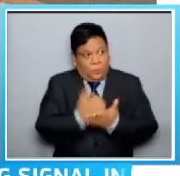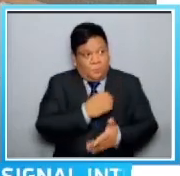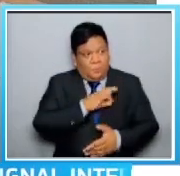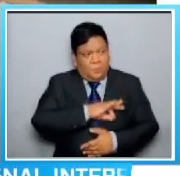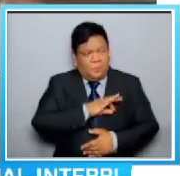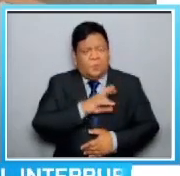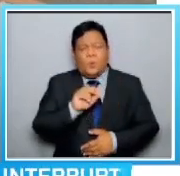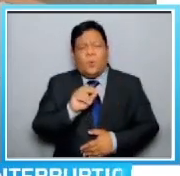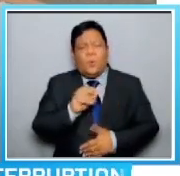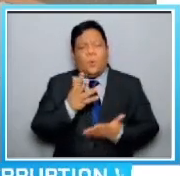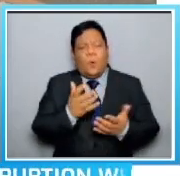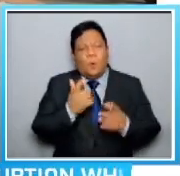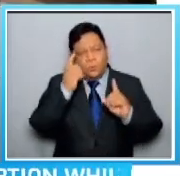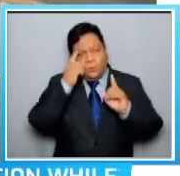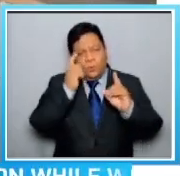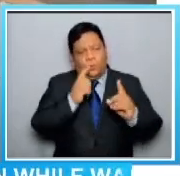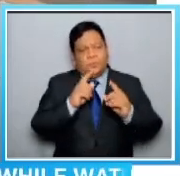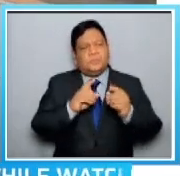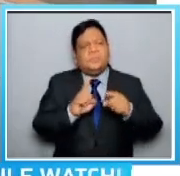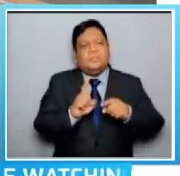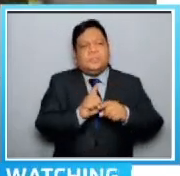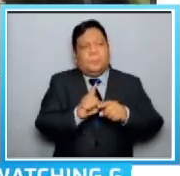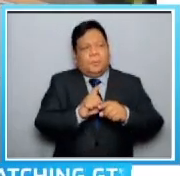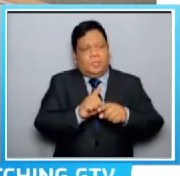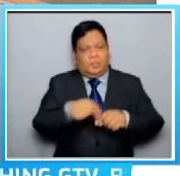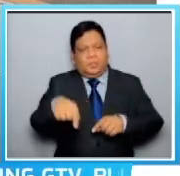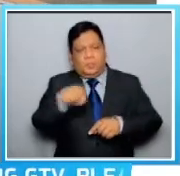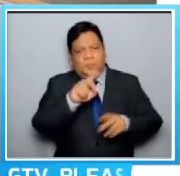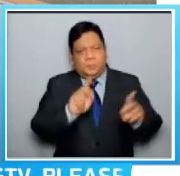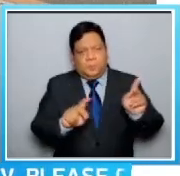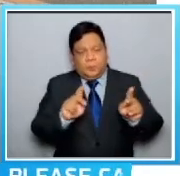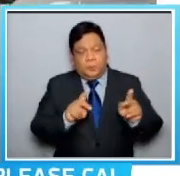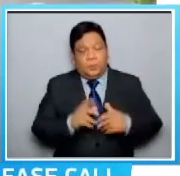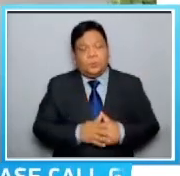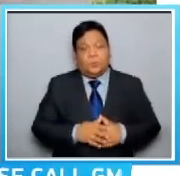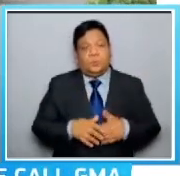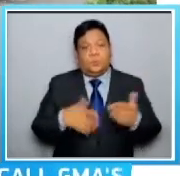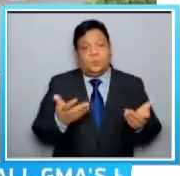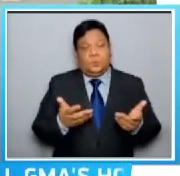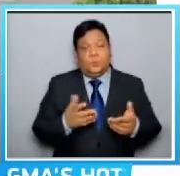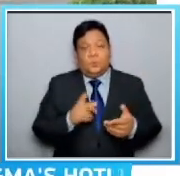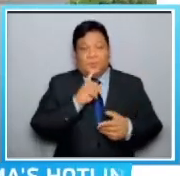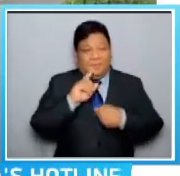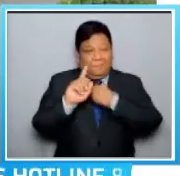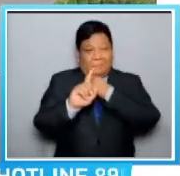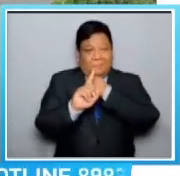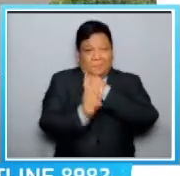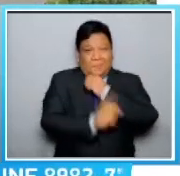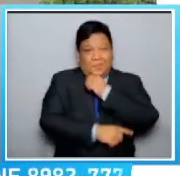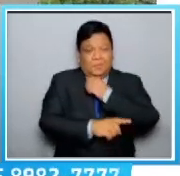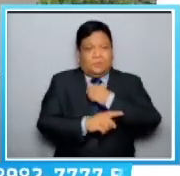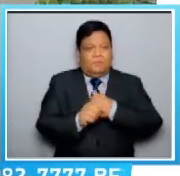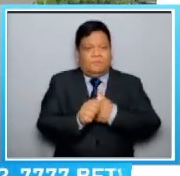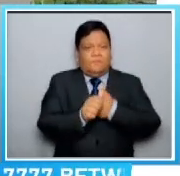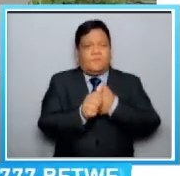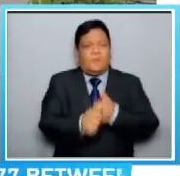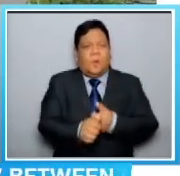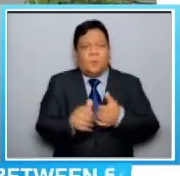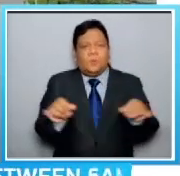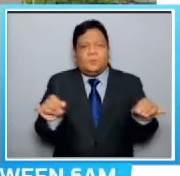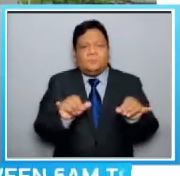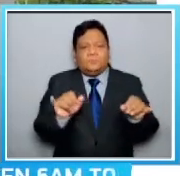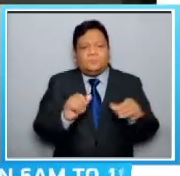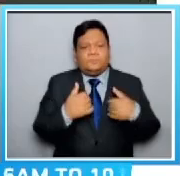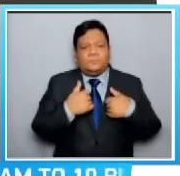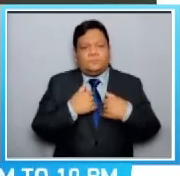po ng disiplina sa ating mga motorista at pedestrians. Mm-hmm. So, ang mga multa naman po na yan ay base rin po sa mga